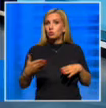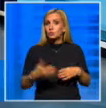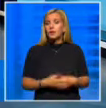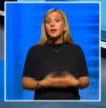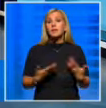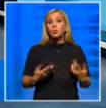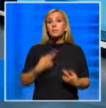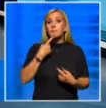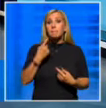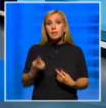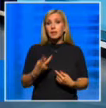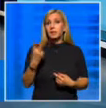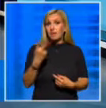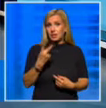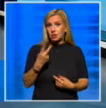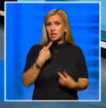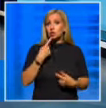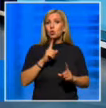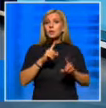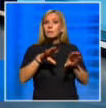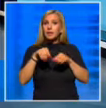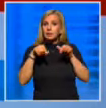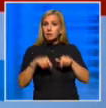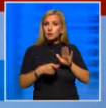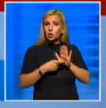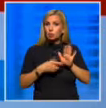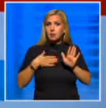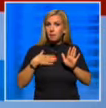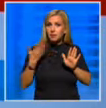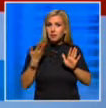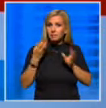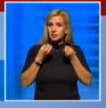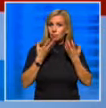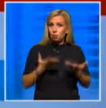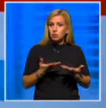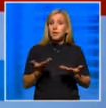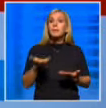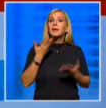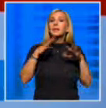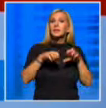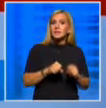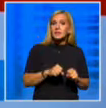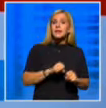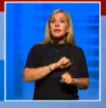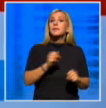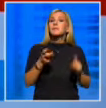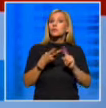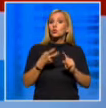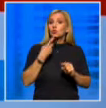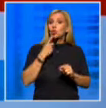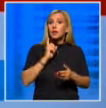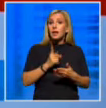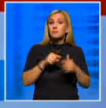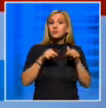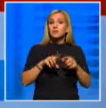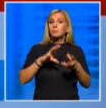неща. Защо не ги приехте тези закони, когато имахте тази възможност и бяхте на власт? И защо трябваше тези